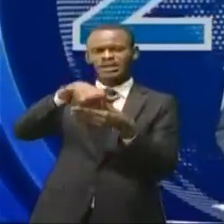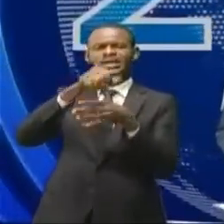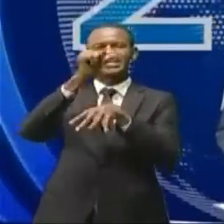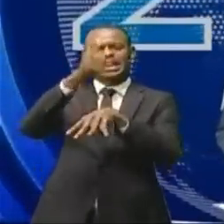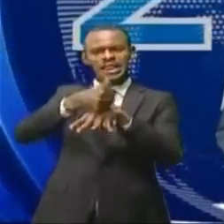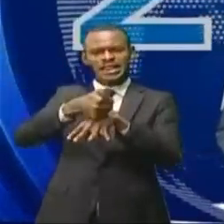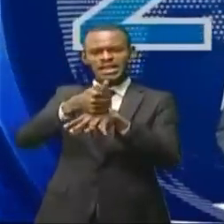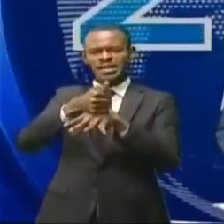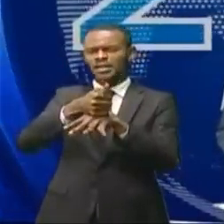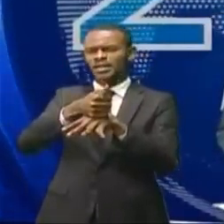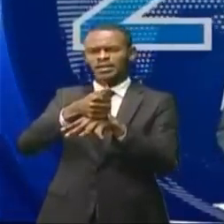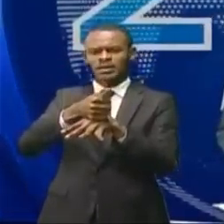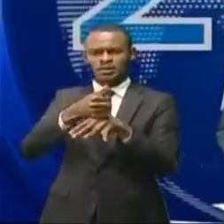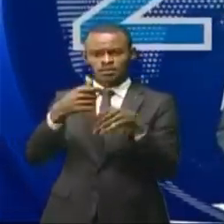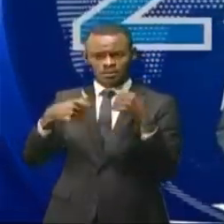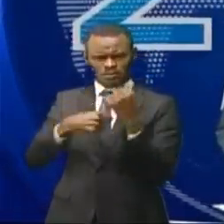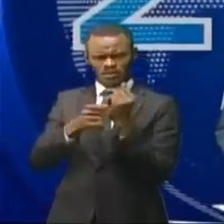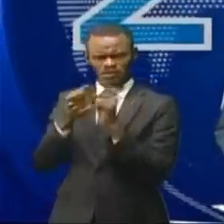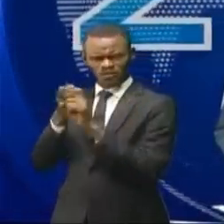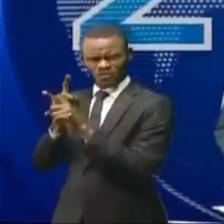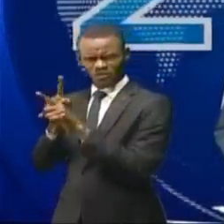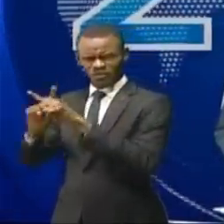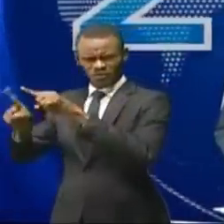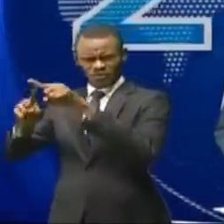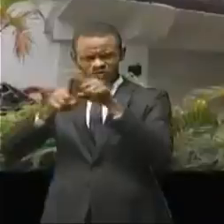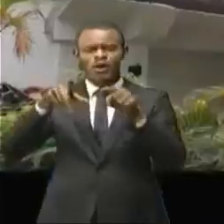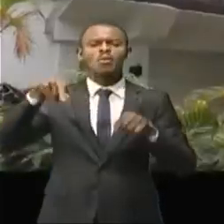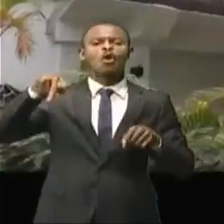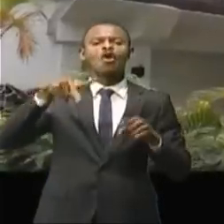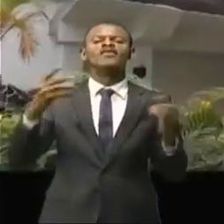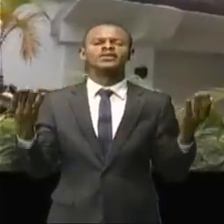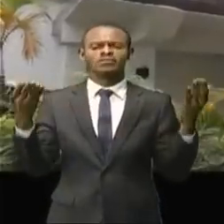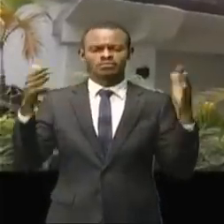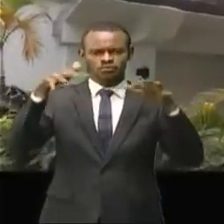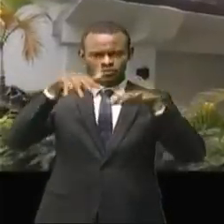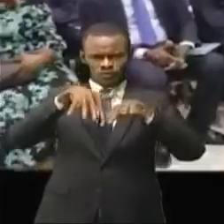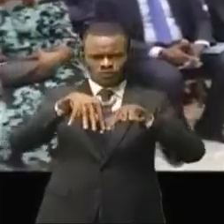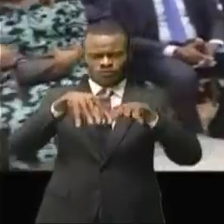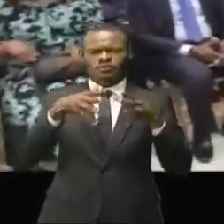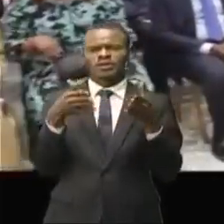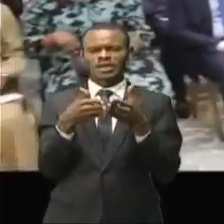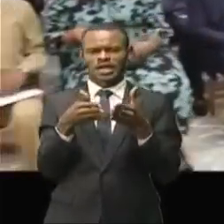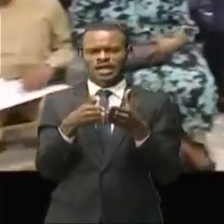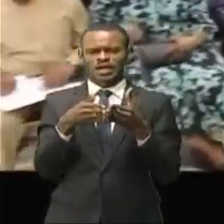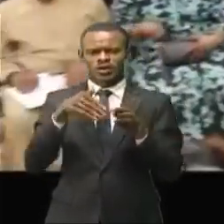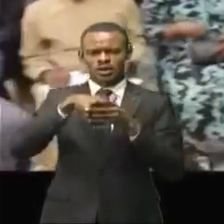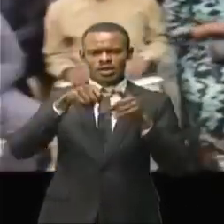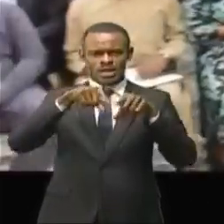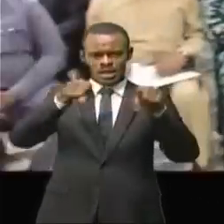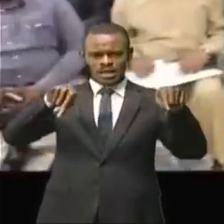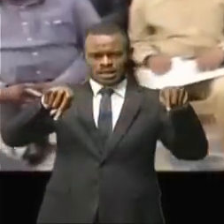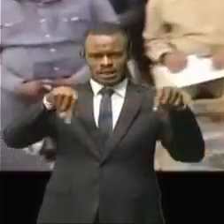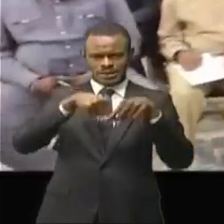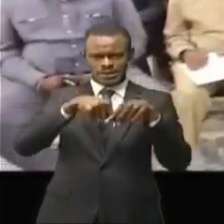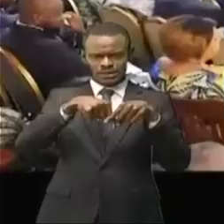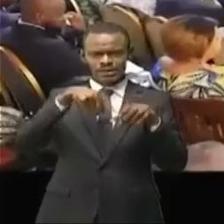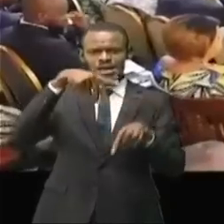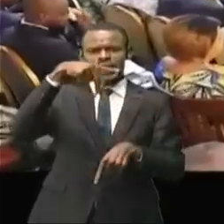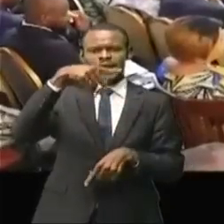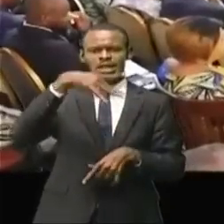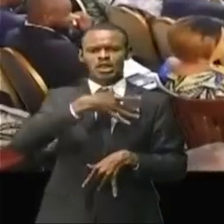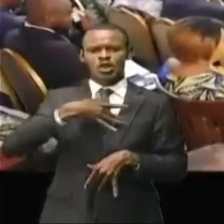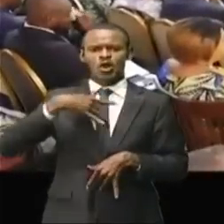venus des différents provinces Jacques mais j'ai pour le reportage réunis dans la salle la perle de Sainte-Anne